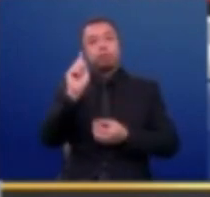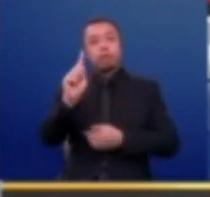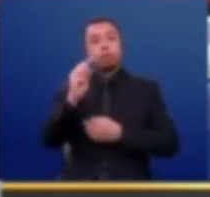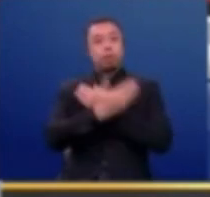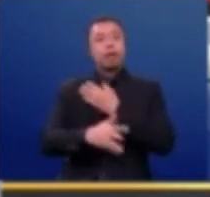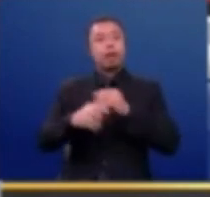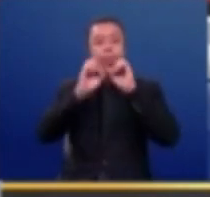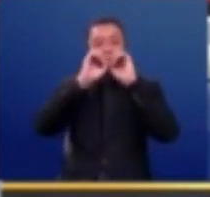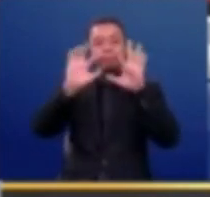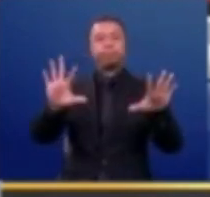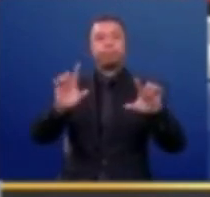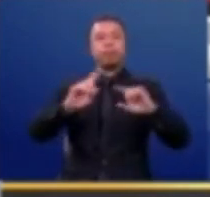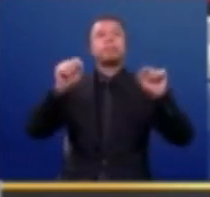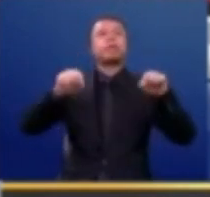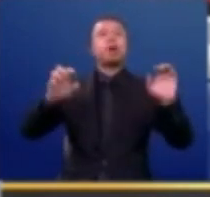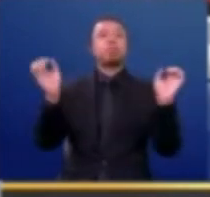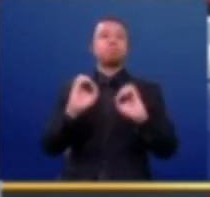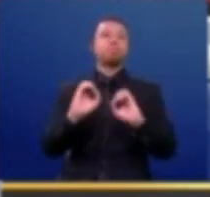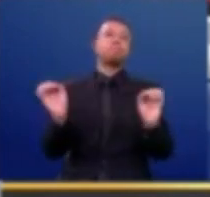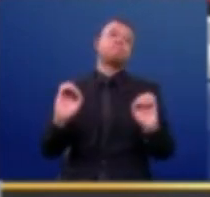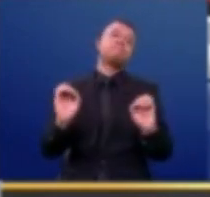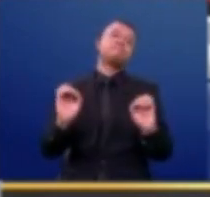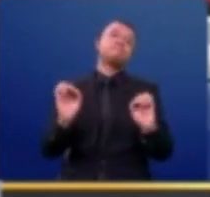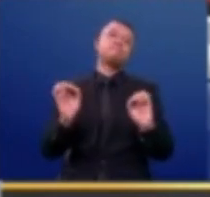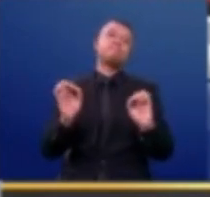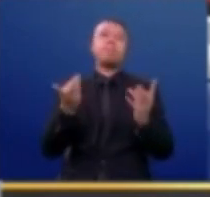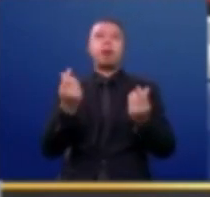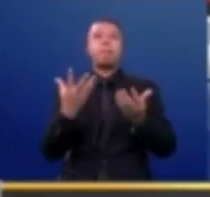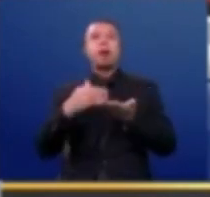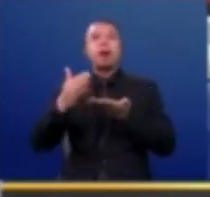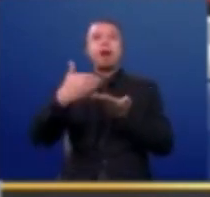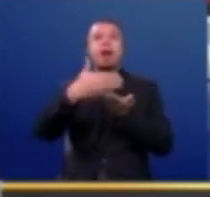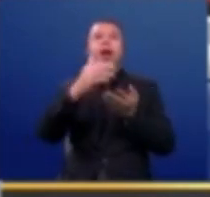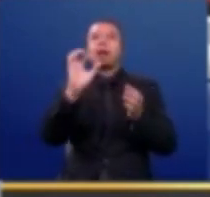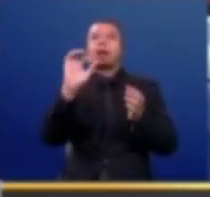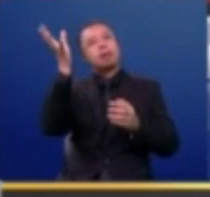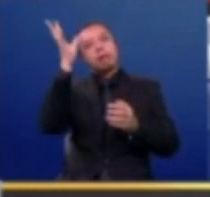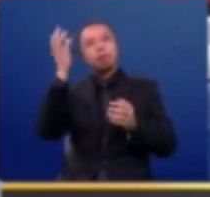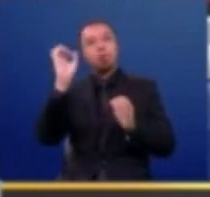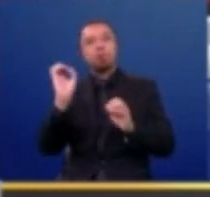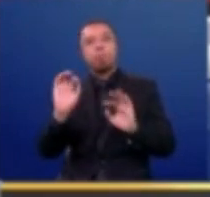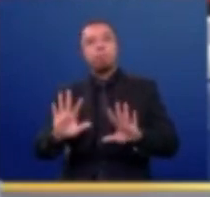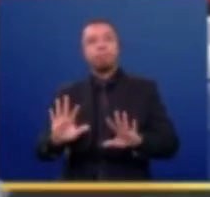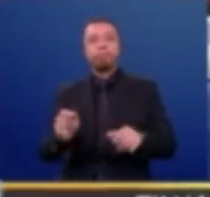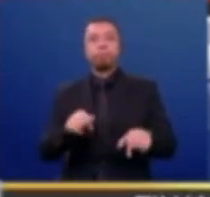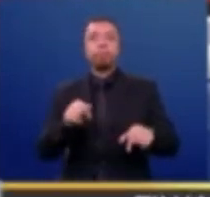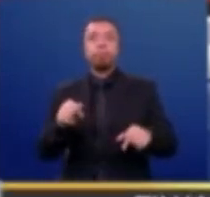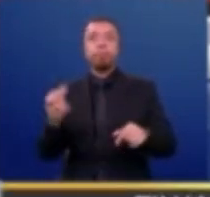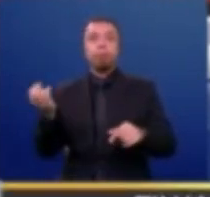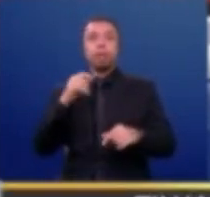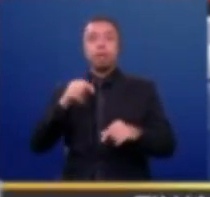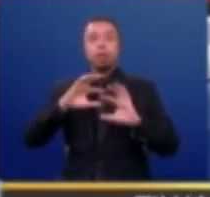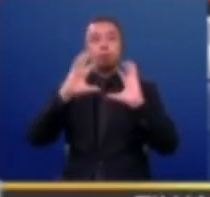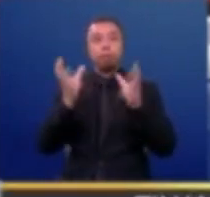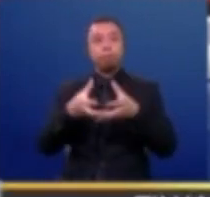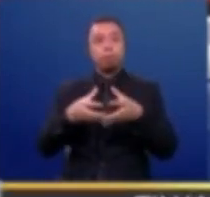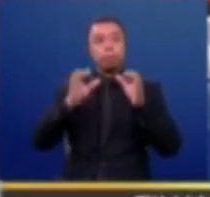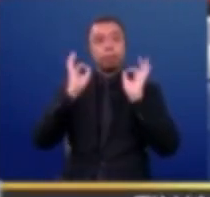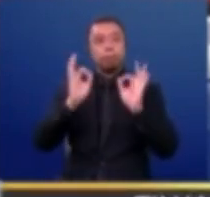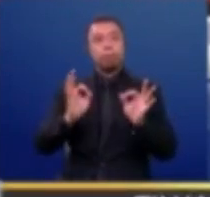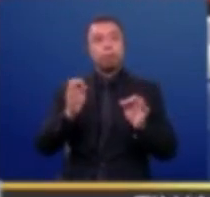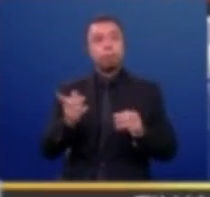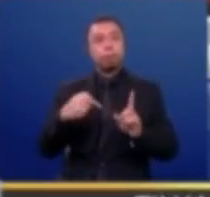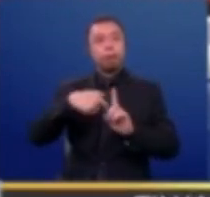kami umumkan, tapi sekarang belum ada breakdown-nya. Dan seperti tadi Iqbal bilang, ini memang forum yang sangat tepat sekali ya